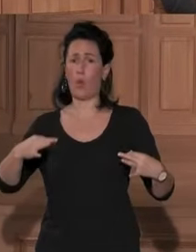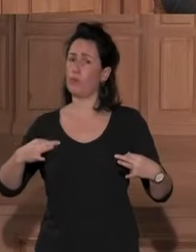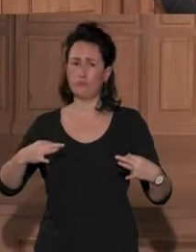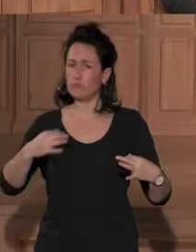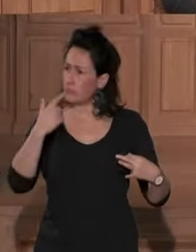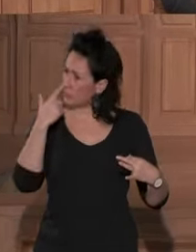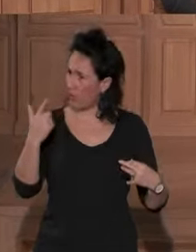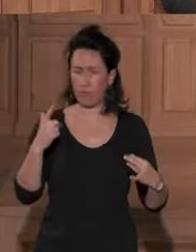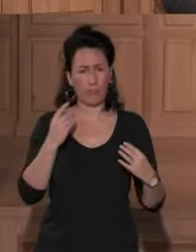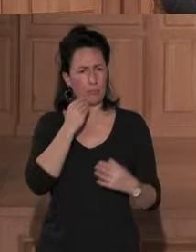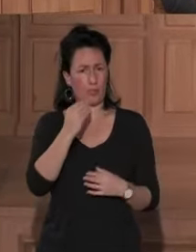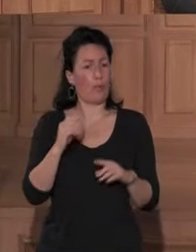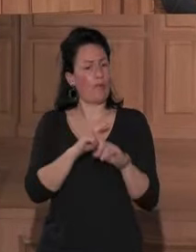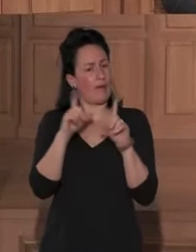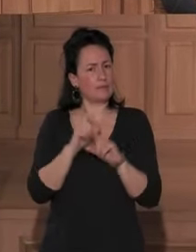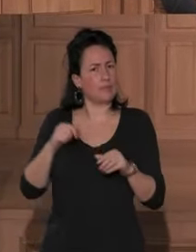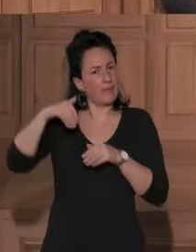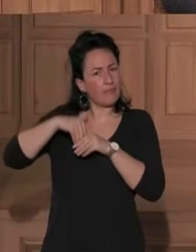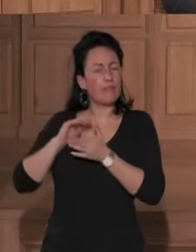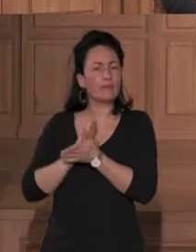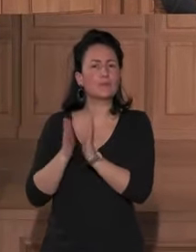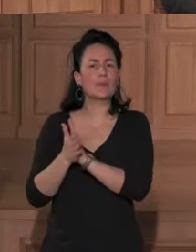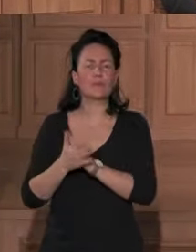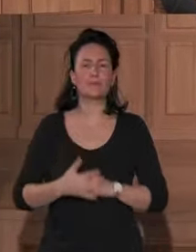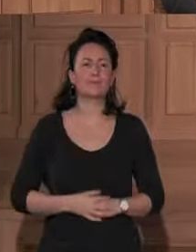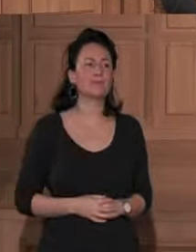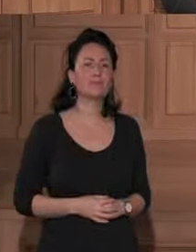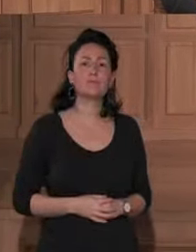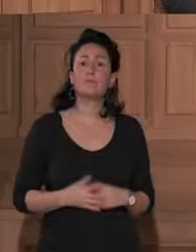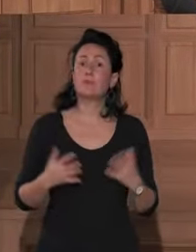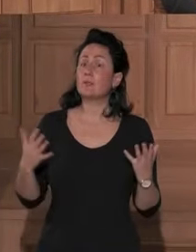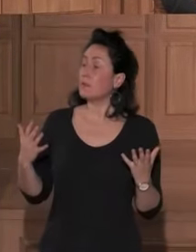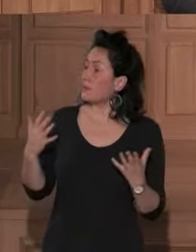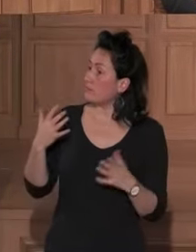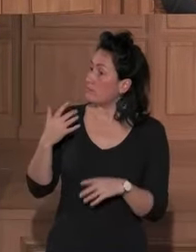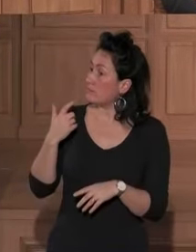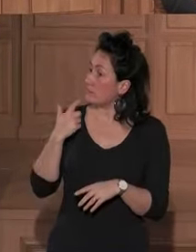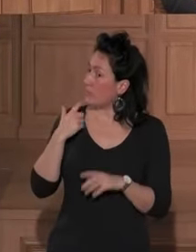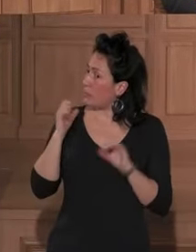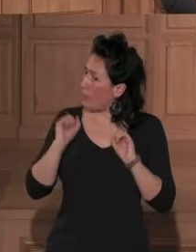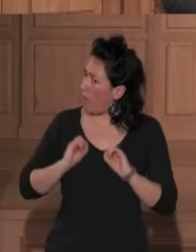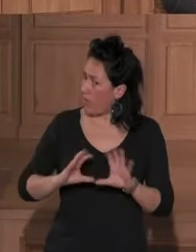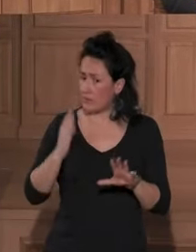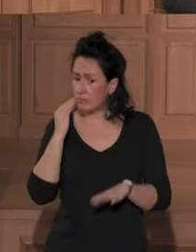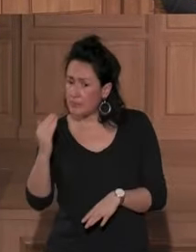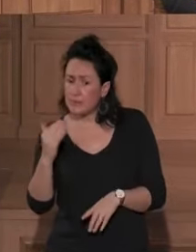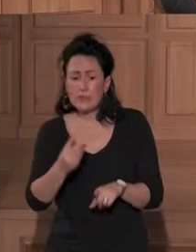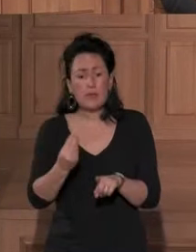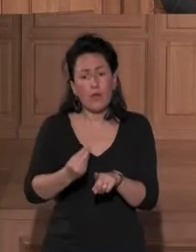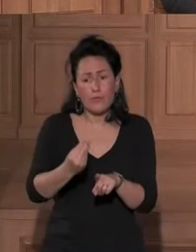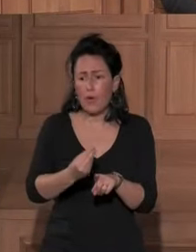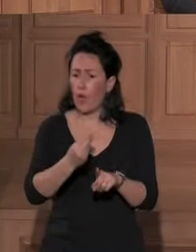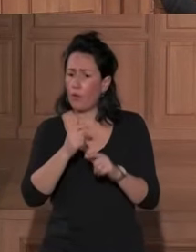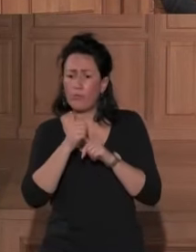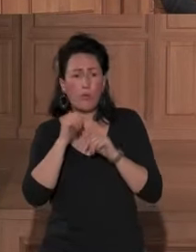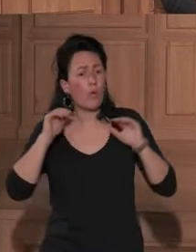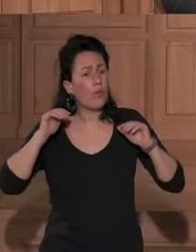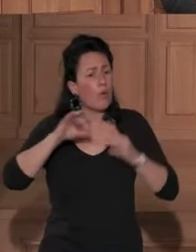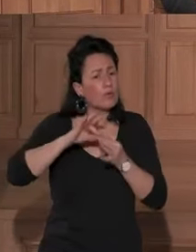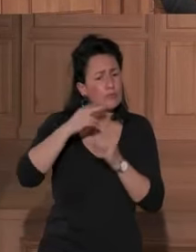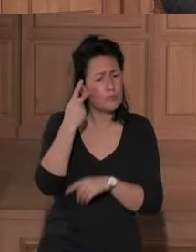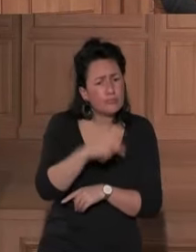parce que j'ai entendu tout à l'heure Stéphane le dire, tout en étant vigilant, si les musulmans aussi pratiquent le ramadan, de lui permettre de le faire. C'est bien ça sûr. Il y a cette vigilance-là. Mais